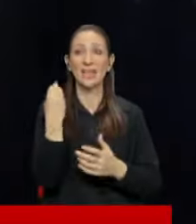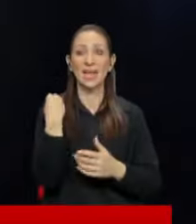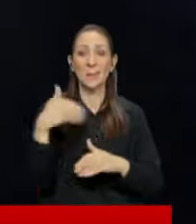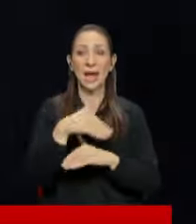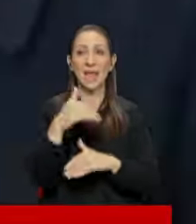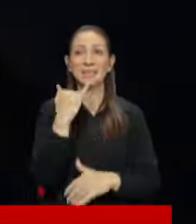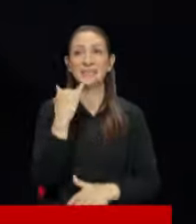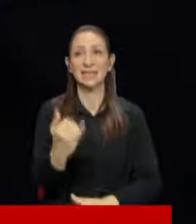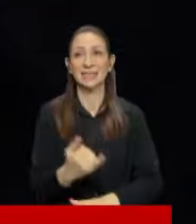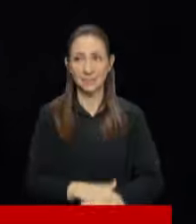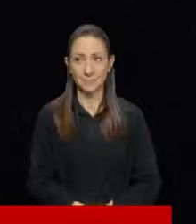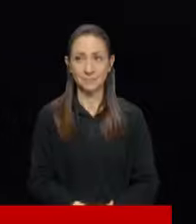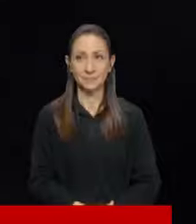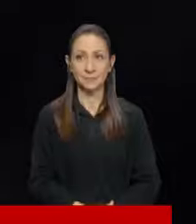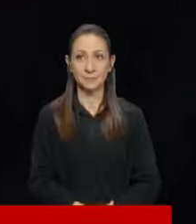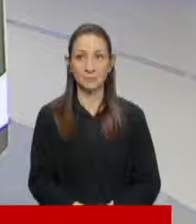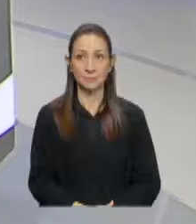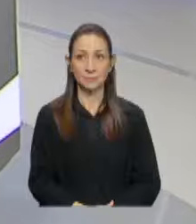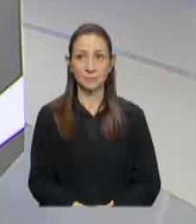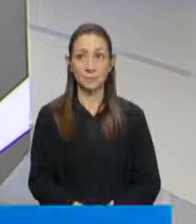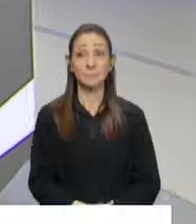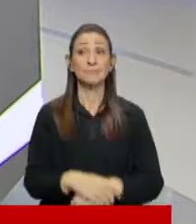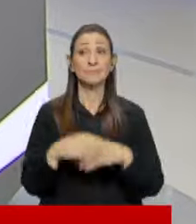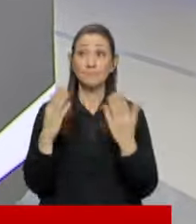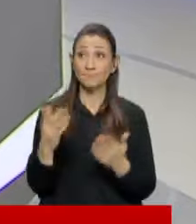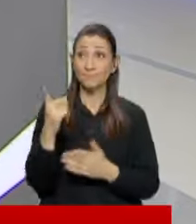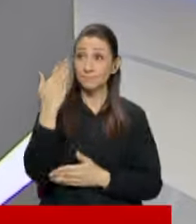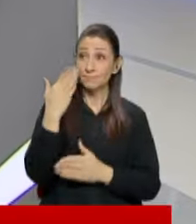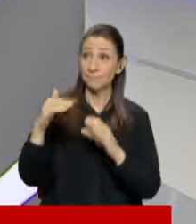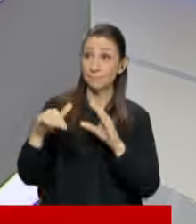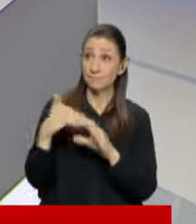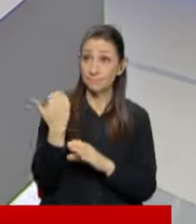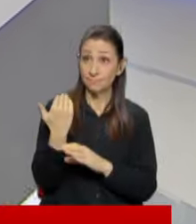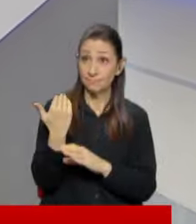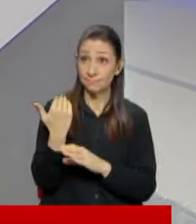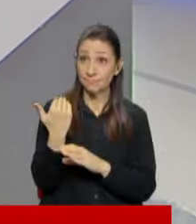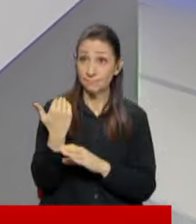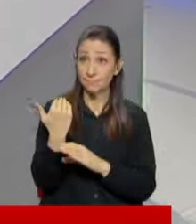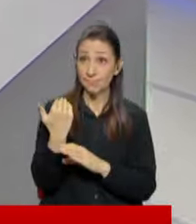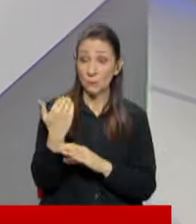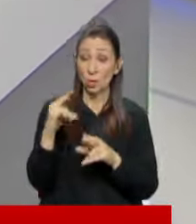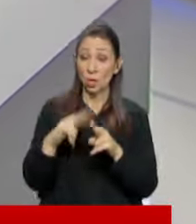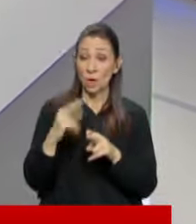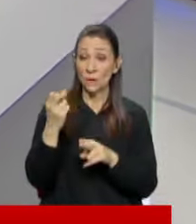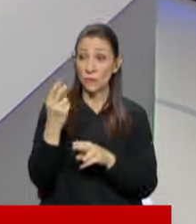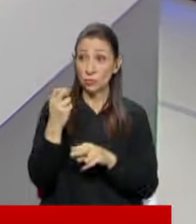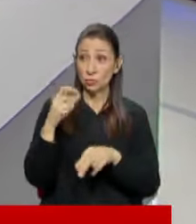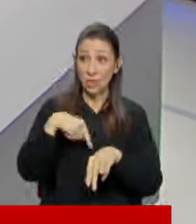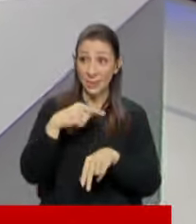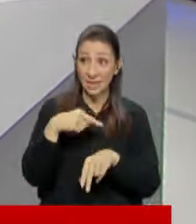Mahalle'yi ziyaret etti. Bir izleyicimiz yazmış. pandemi zamanında Zeydan